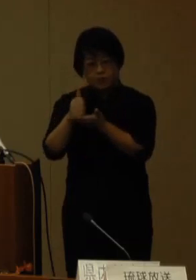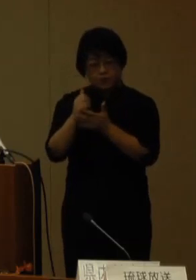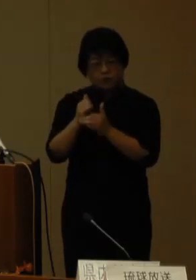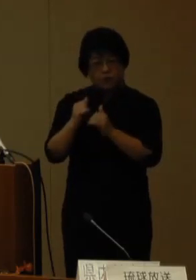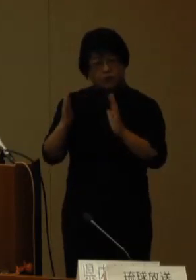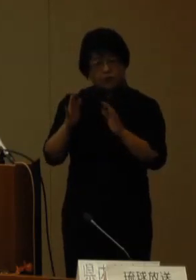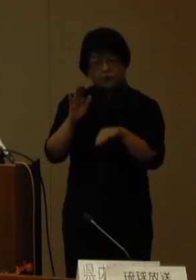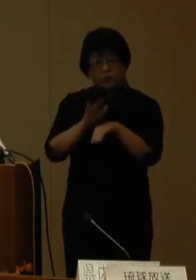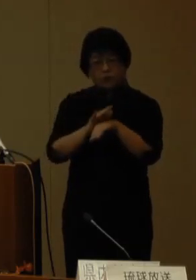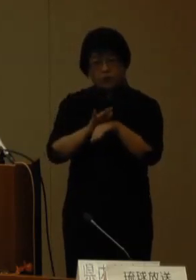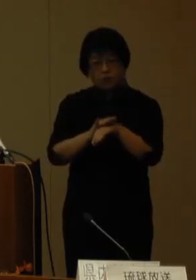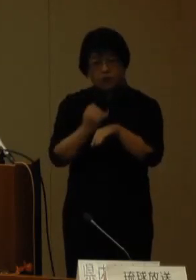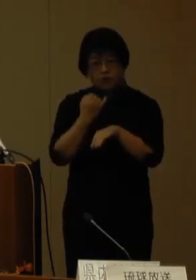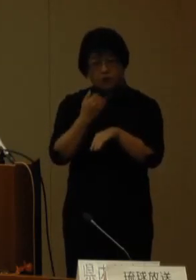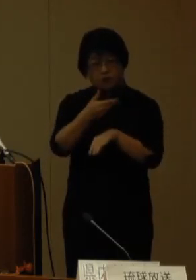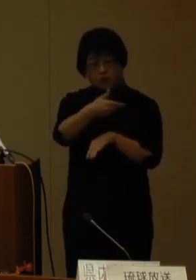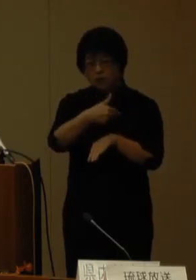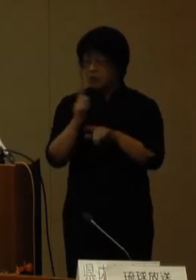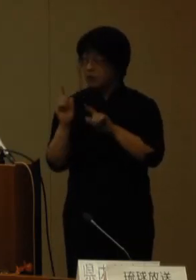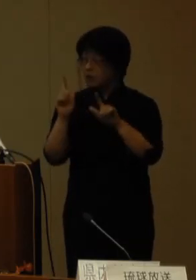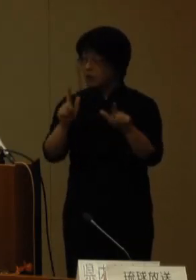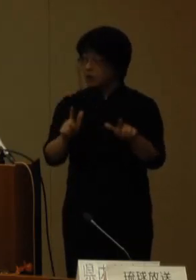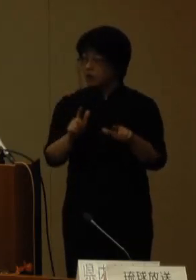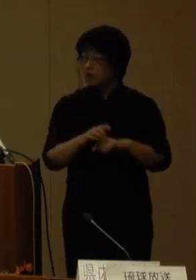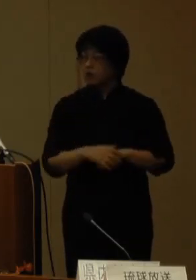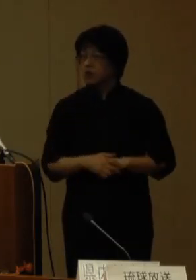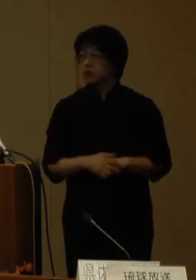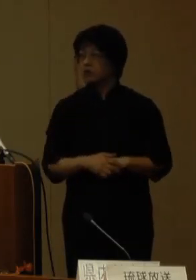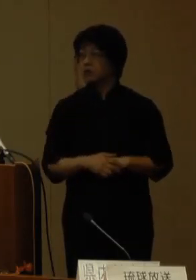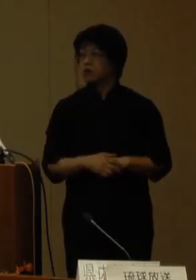いですね。